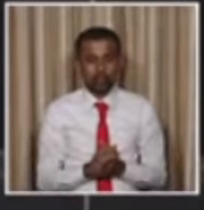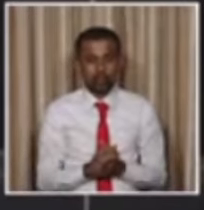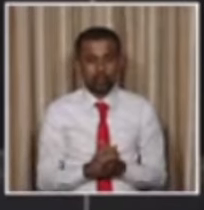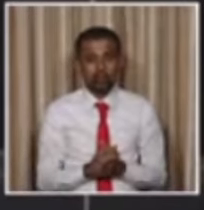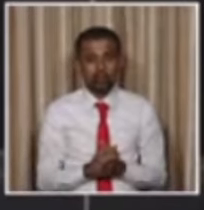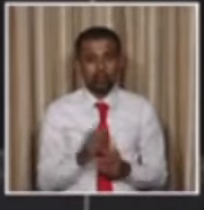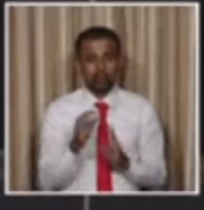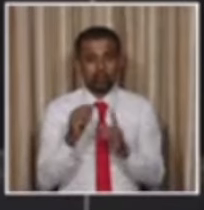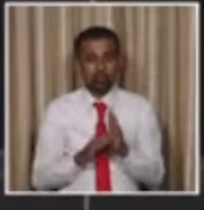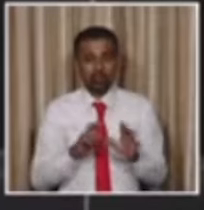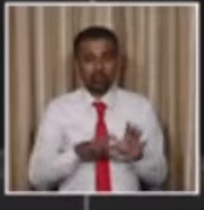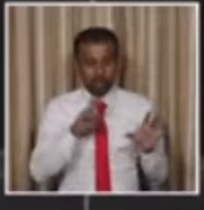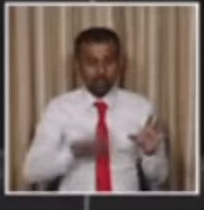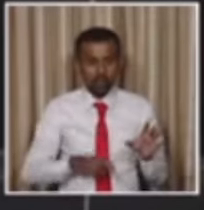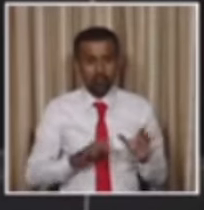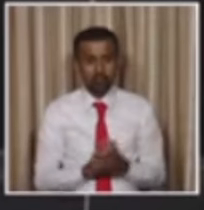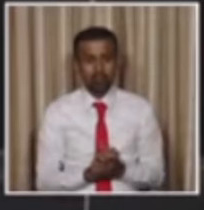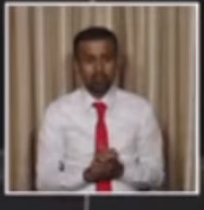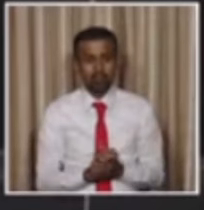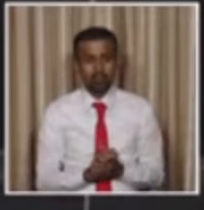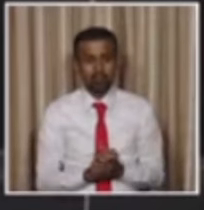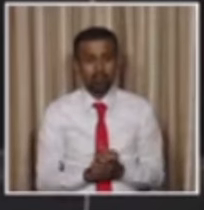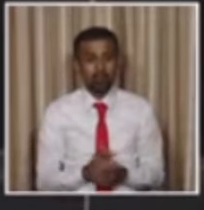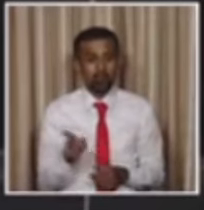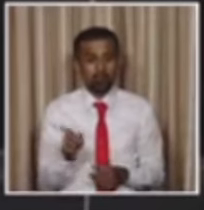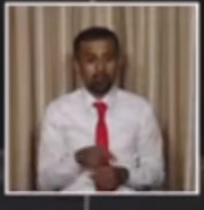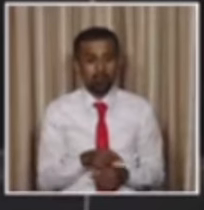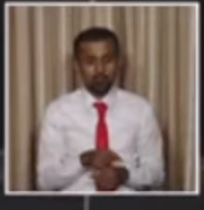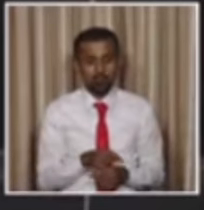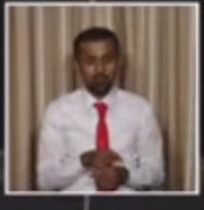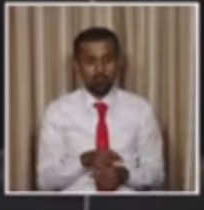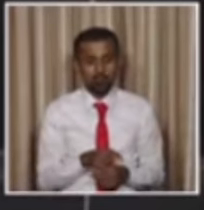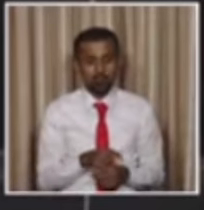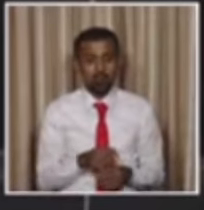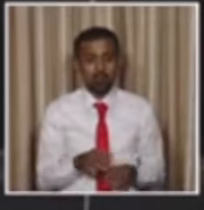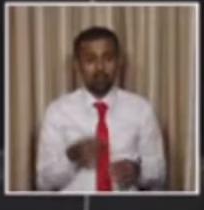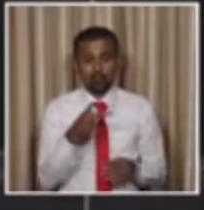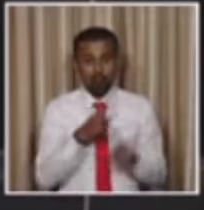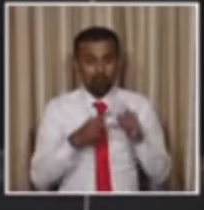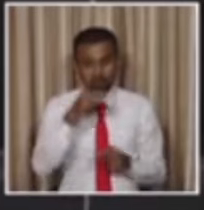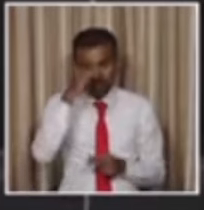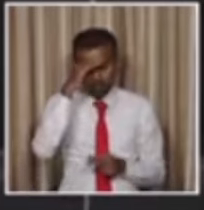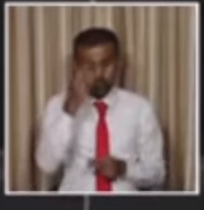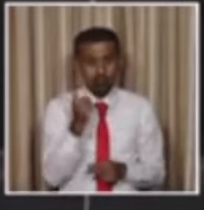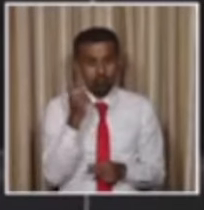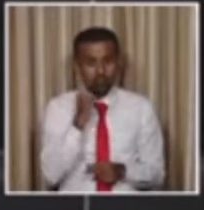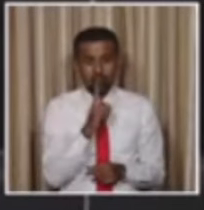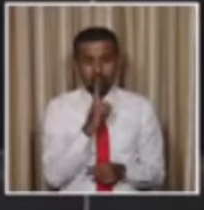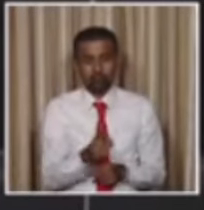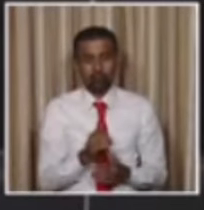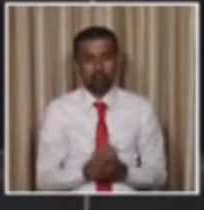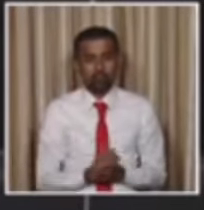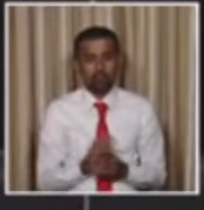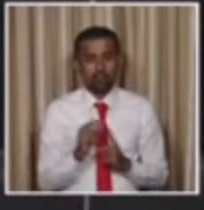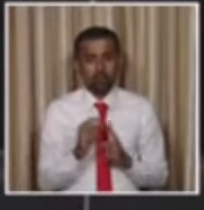අග්‍රාමාත්‍යතුමා අගමැතිකමෙන් අස් වෙලා ඒ දවසේ තිබුණු ආරාජික තත්ත්වය නියෝජ කතානායකතුමාට සිහිපත්